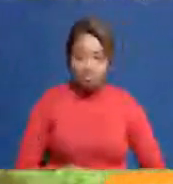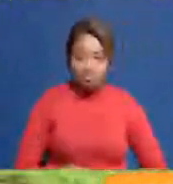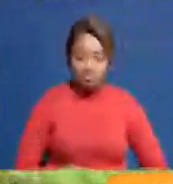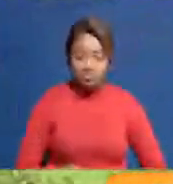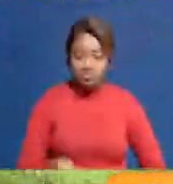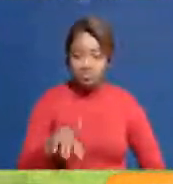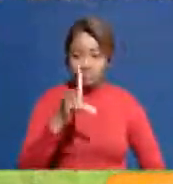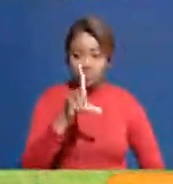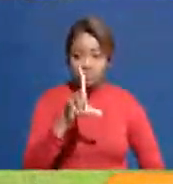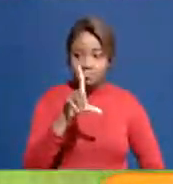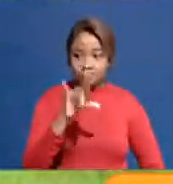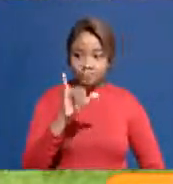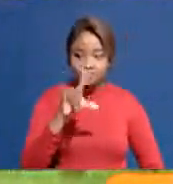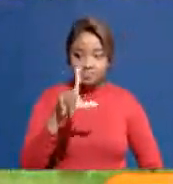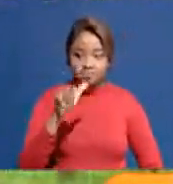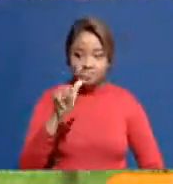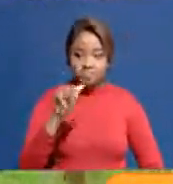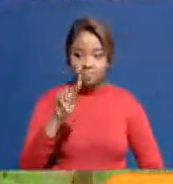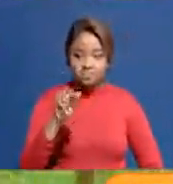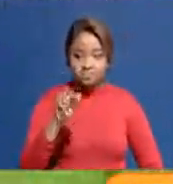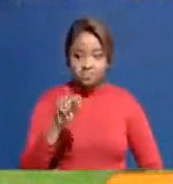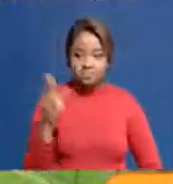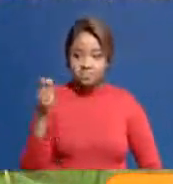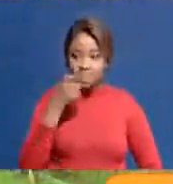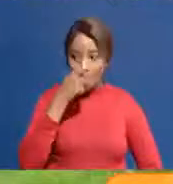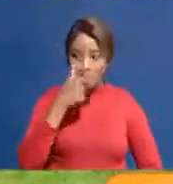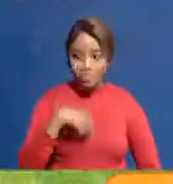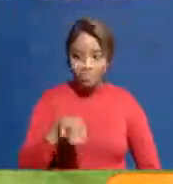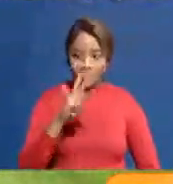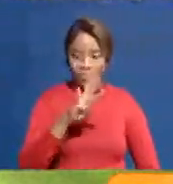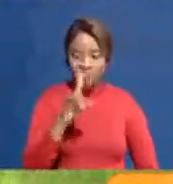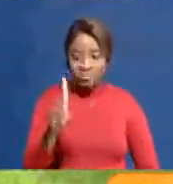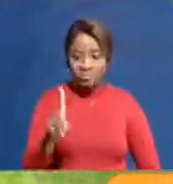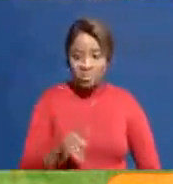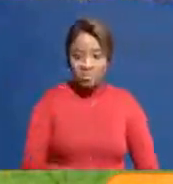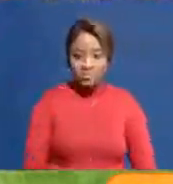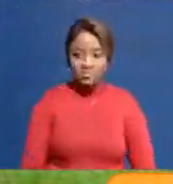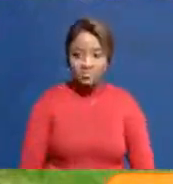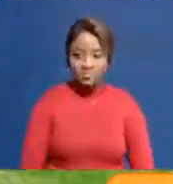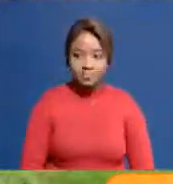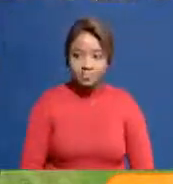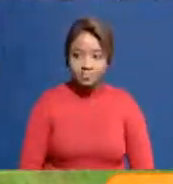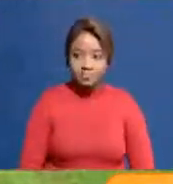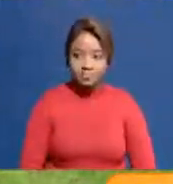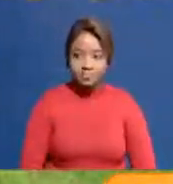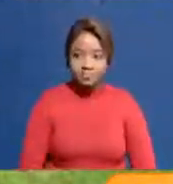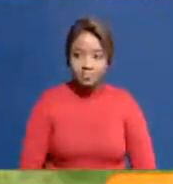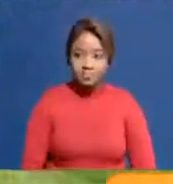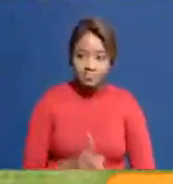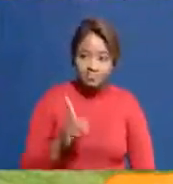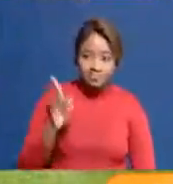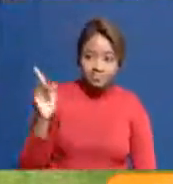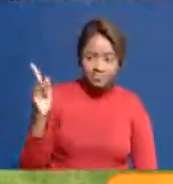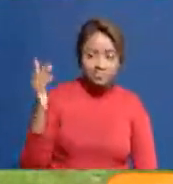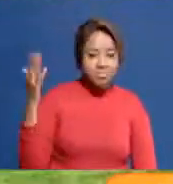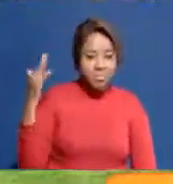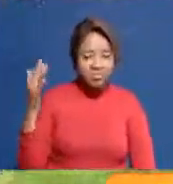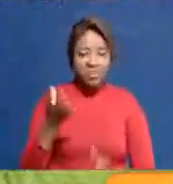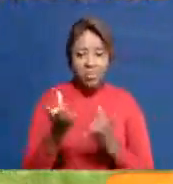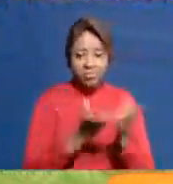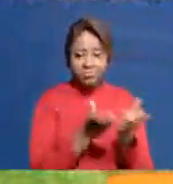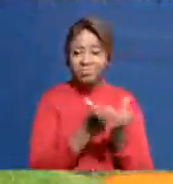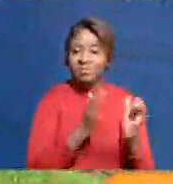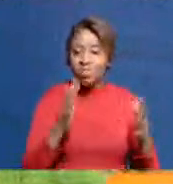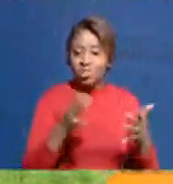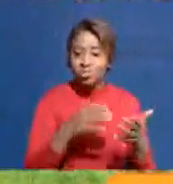Lilian Adema, mwanamke mwenye umri wa miaka 41, ni mmoja kati ya wale ambao walikuwa wanajihusisha na biashara